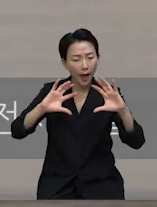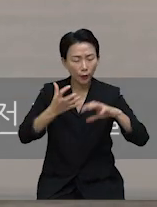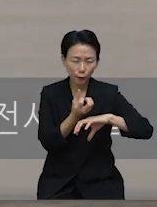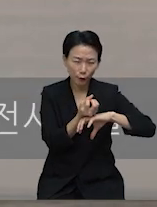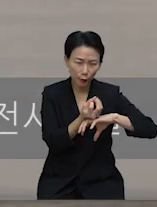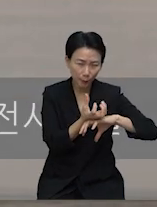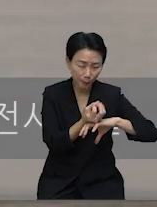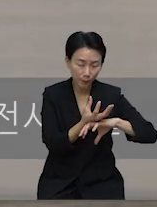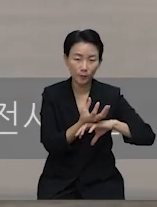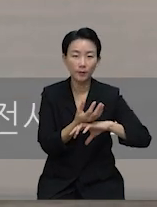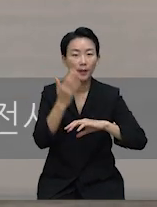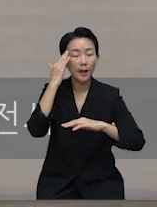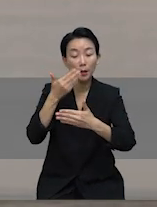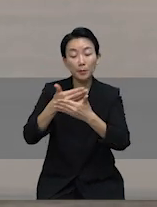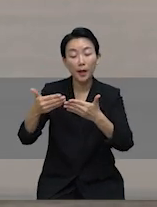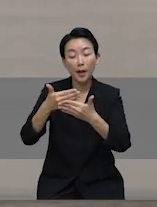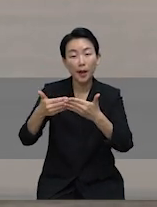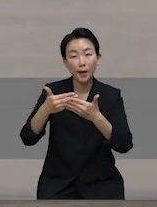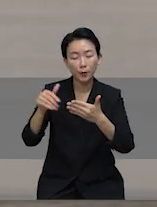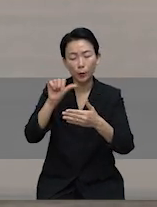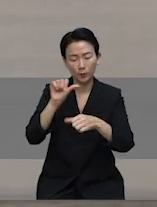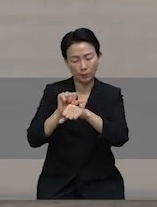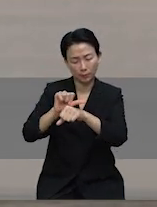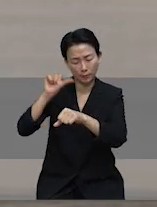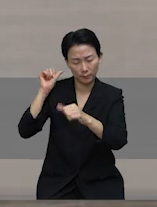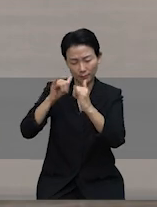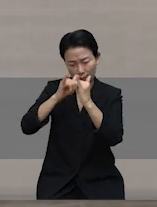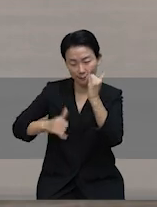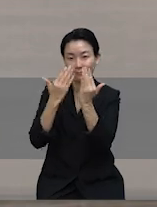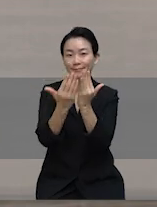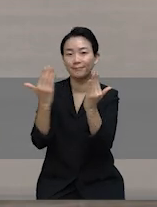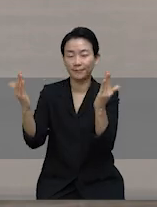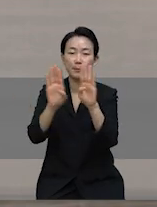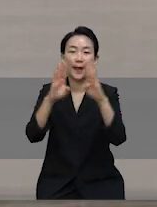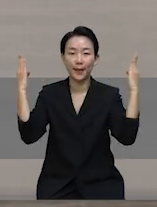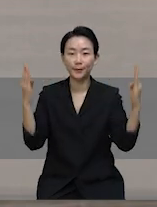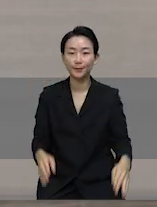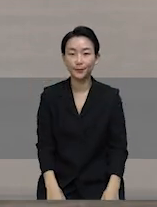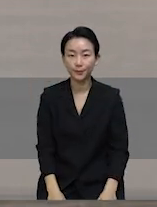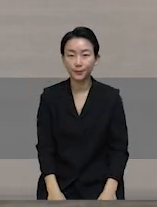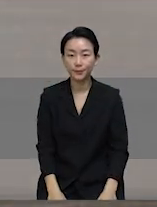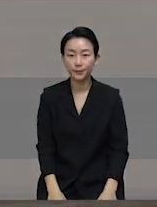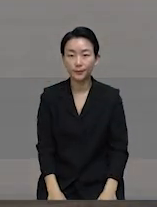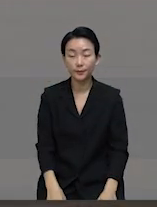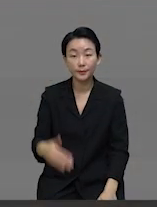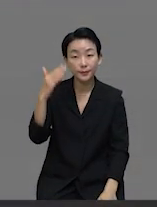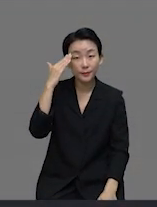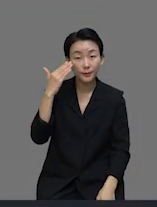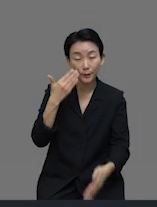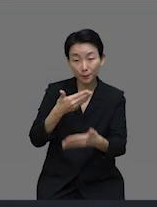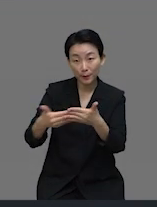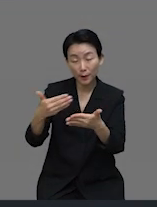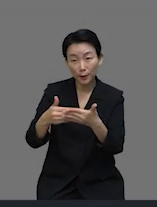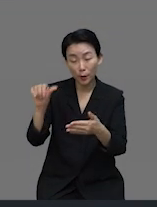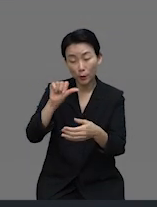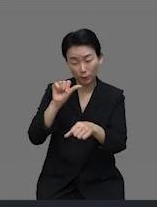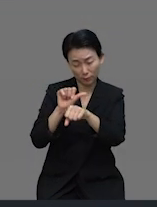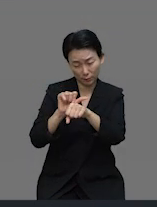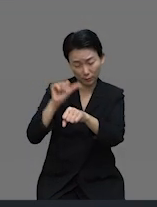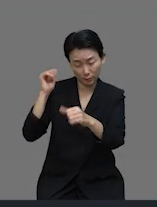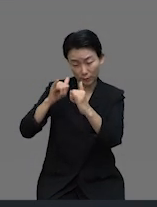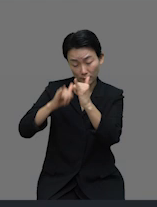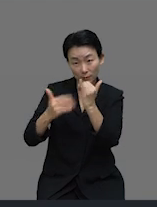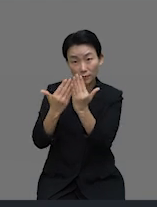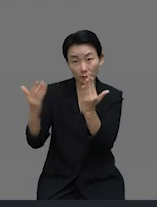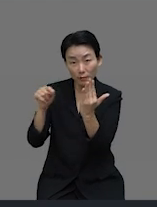등의 국보급 전시회를 미국, 유럽, 일본 등지에서 개최하였습니다. 특히 그 중에서도